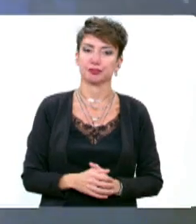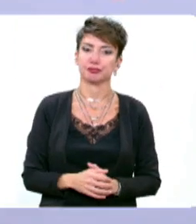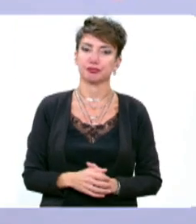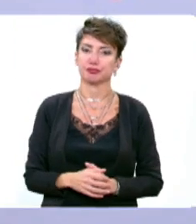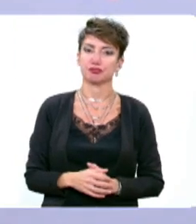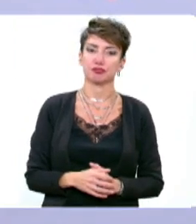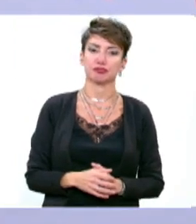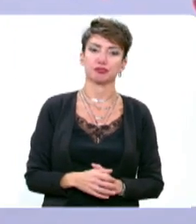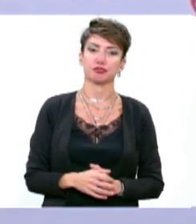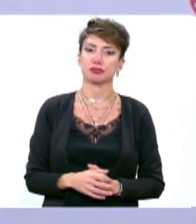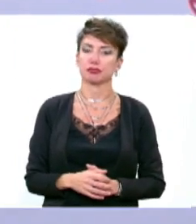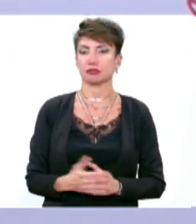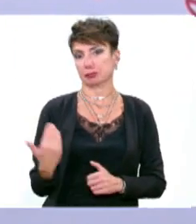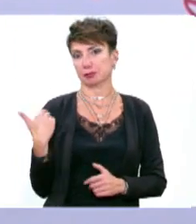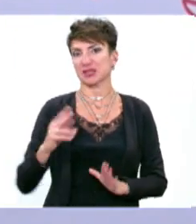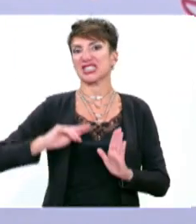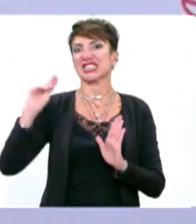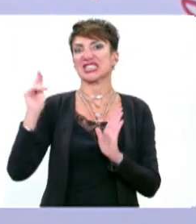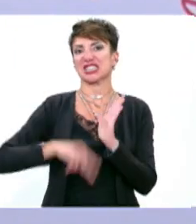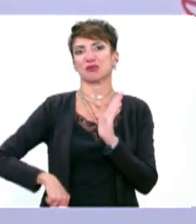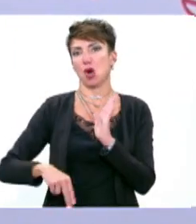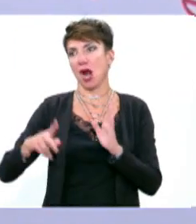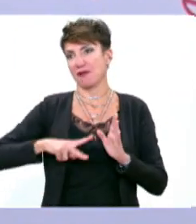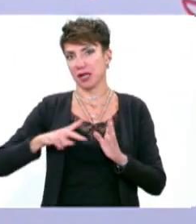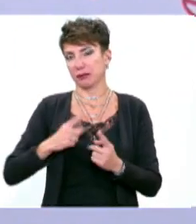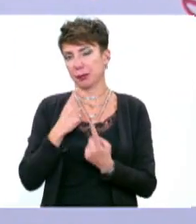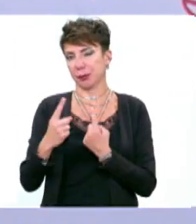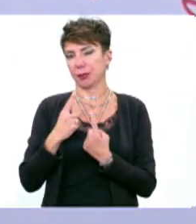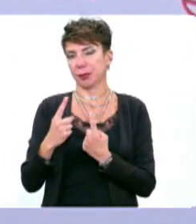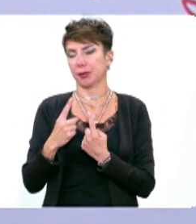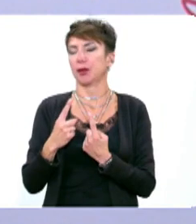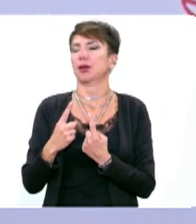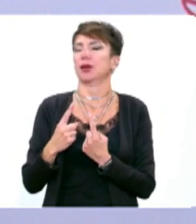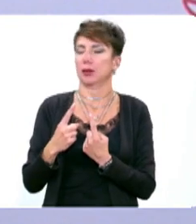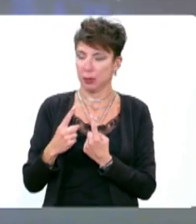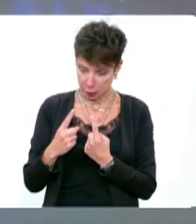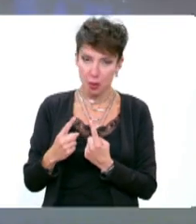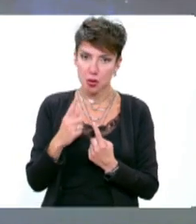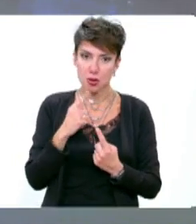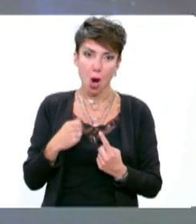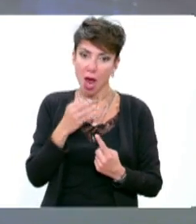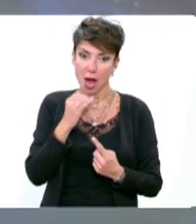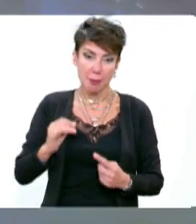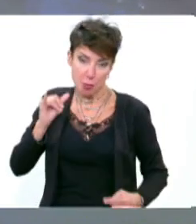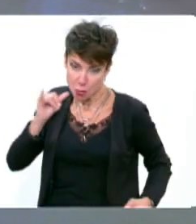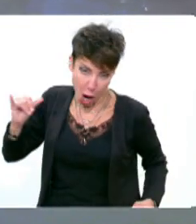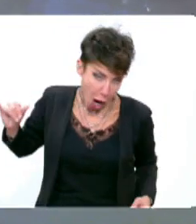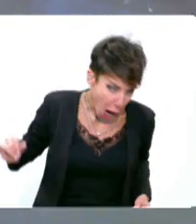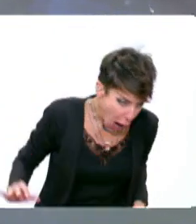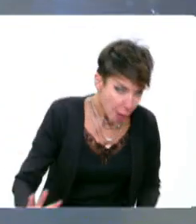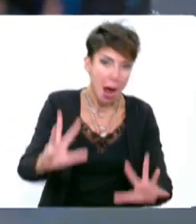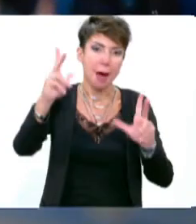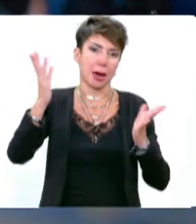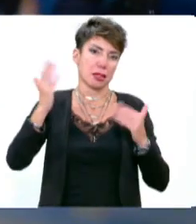σε συμφωνία κατέληξαν πριν από λίγο κυβέρνηση και συμβολαιογράφοι για την ψηφιακή μεταβίβαση των ακινήτων ελένη ναζάρ αυτό σημαίνει ότι αναστέλλεται και οι κινητοποιήσεις των